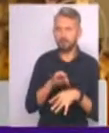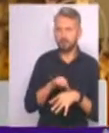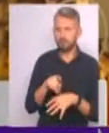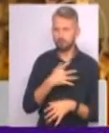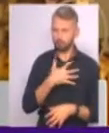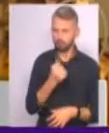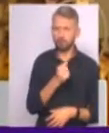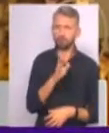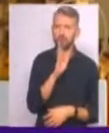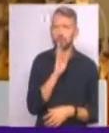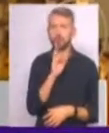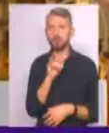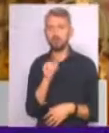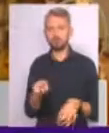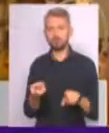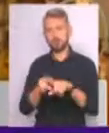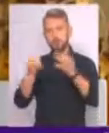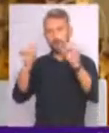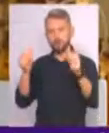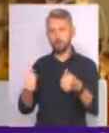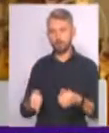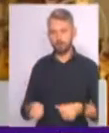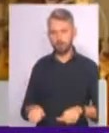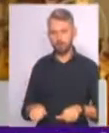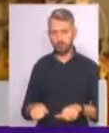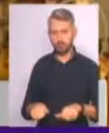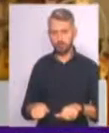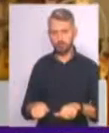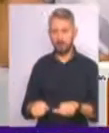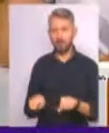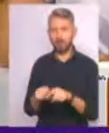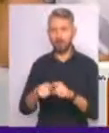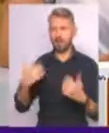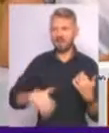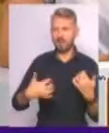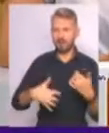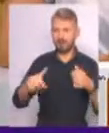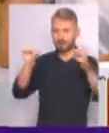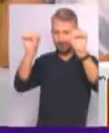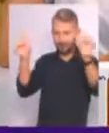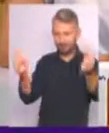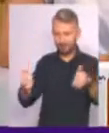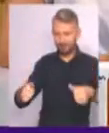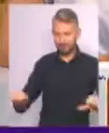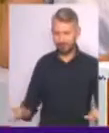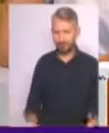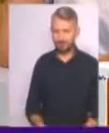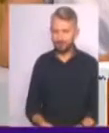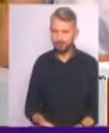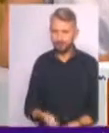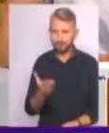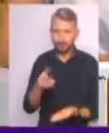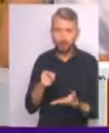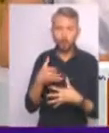вольові жіночки, але вони таку фігуру у вигляді гітари мають. І от якщо